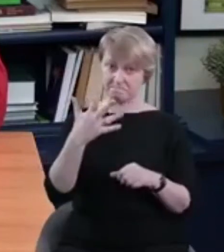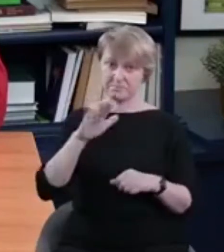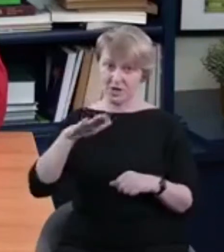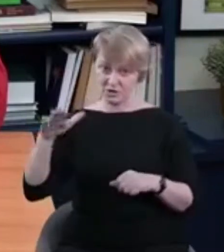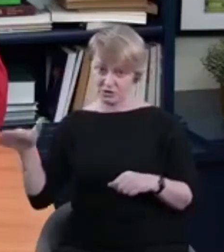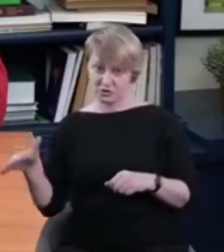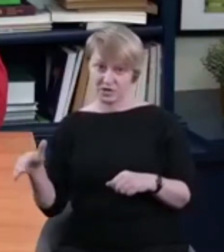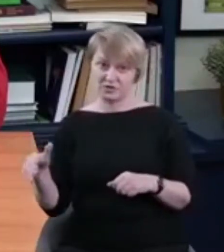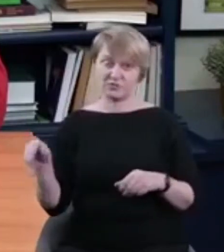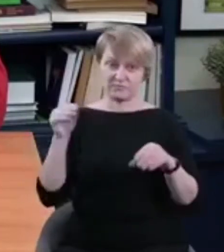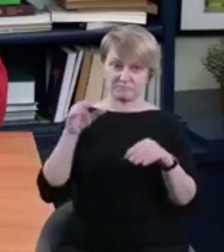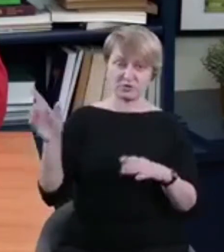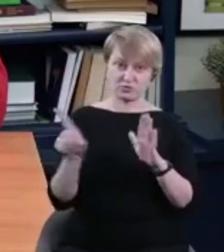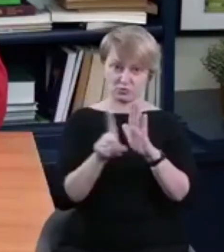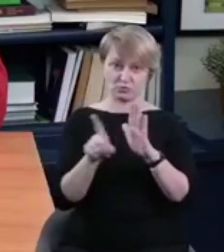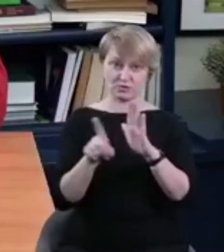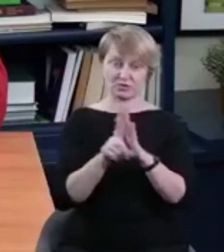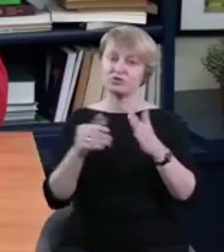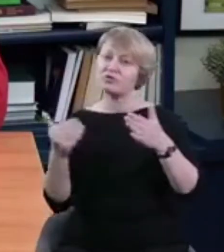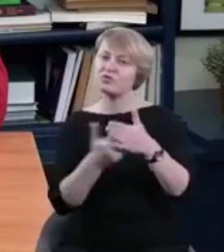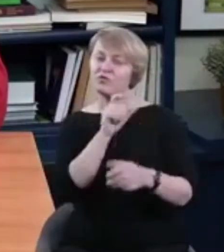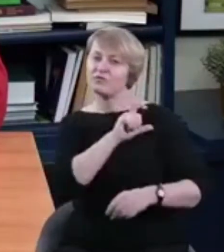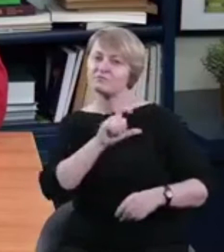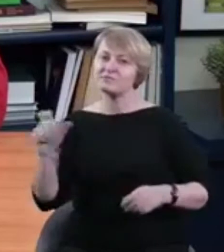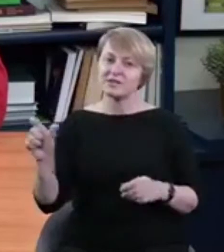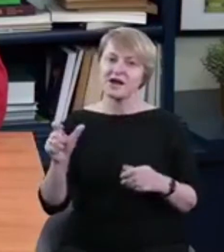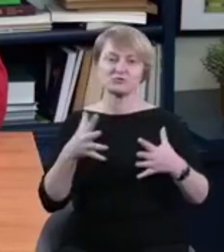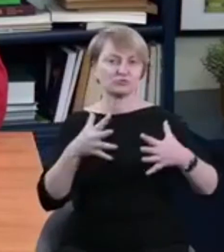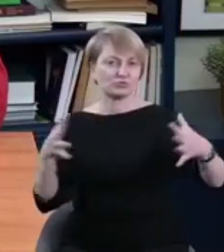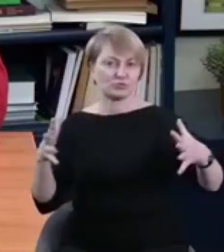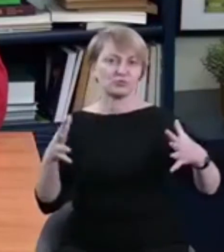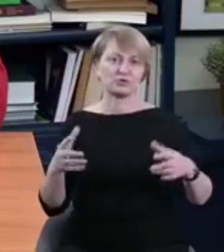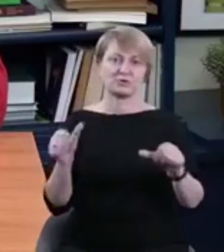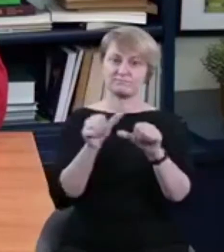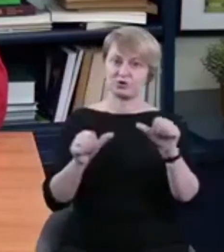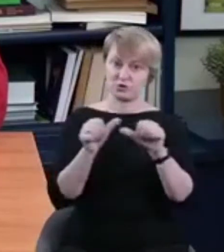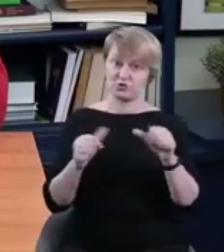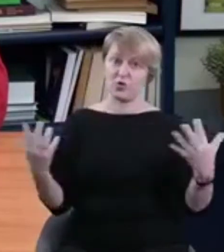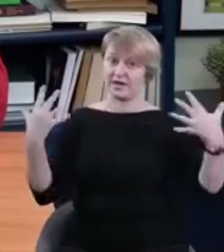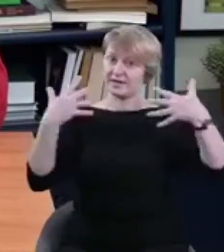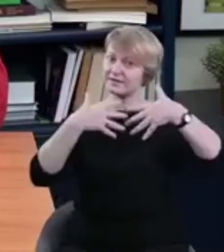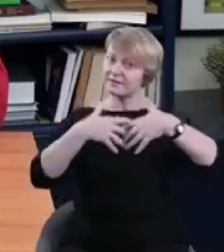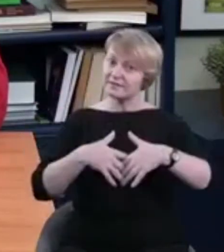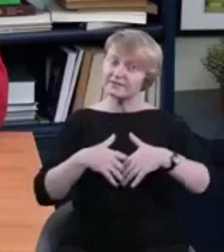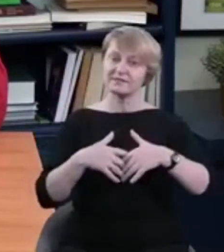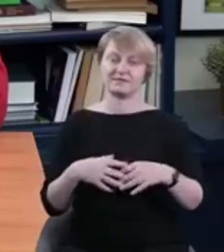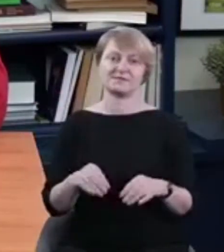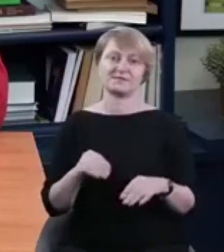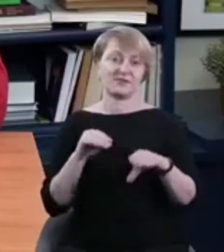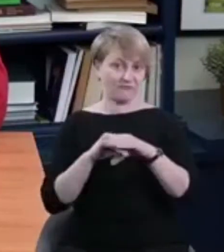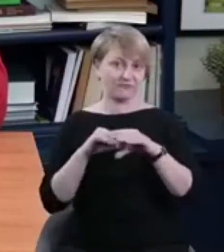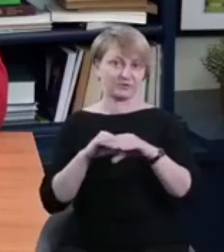do przedszkola czy całkiem spory oddział nowoczesny to będzie przedszkole integracyjną integracyjne więc